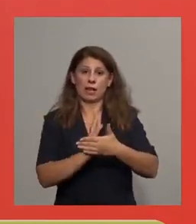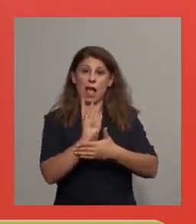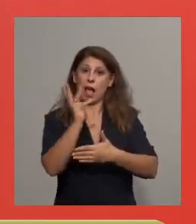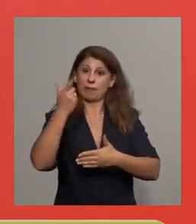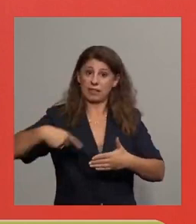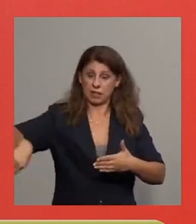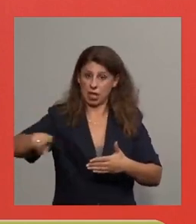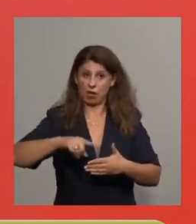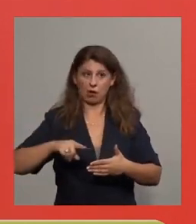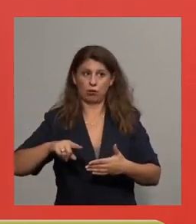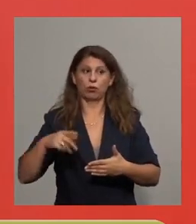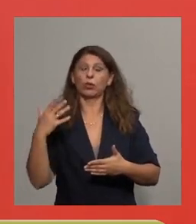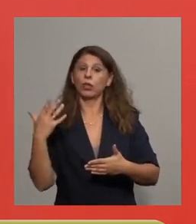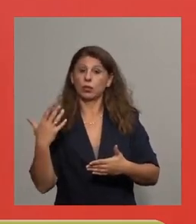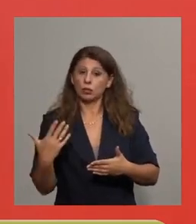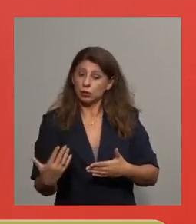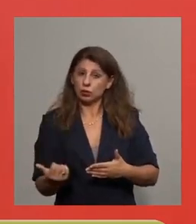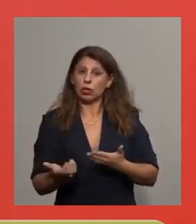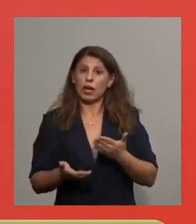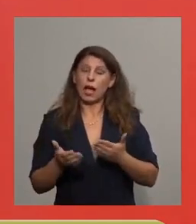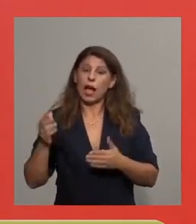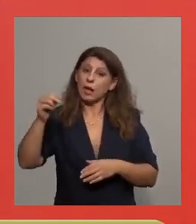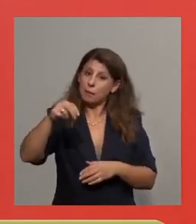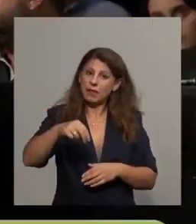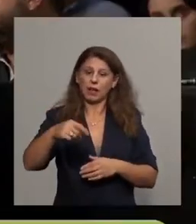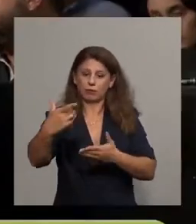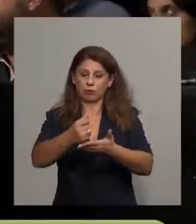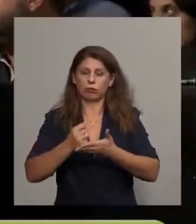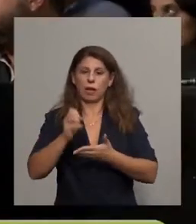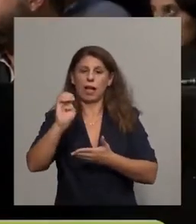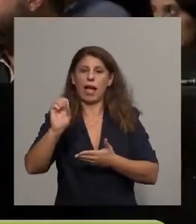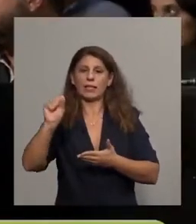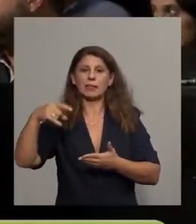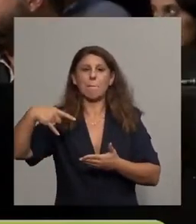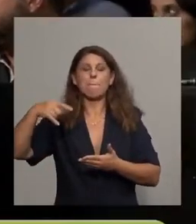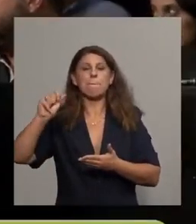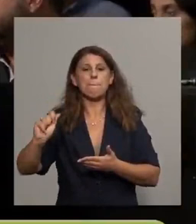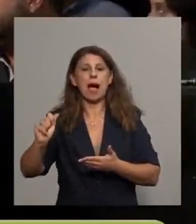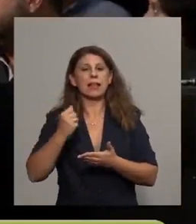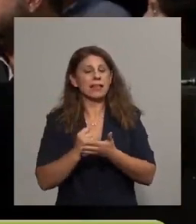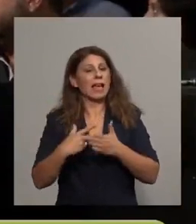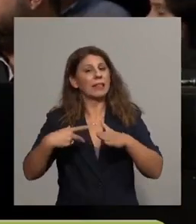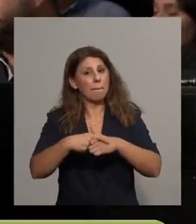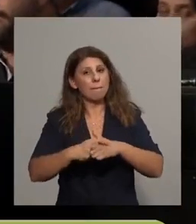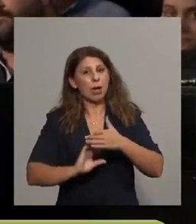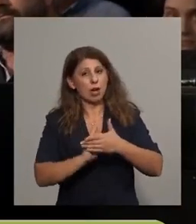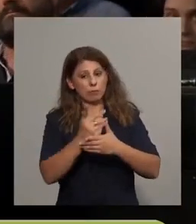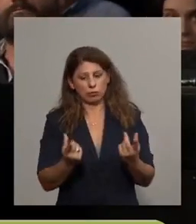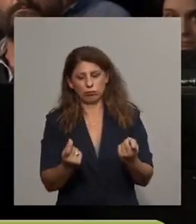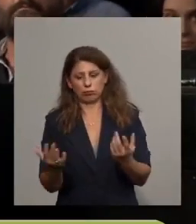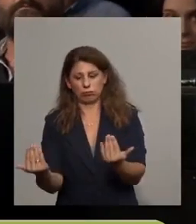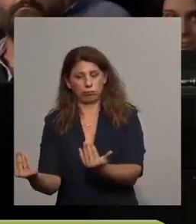όλους, την αξιοποίηση των κονδυλίων του ΕΣΠΑ και του Ταμείου Ανάκαμψης, καθώς και την